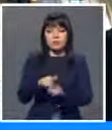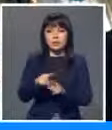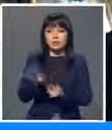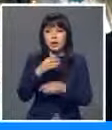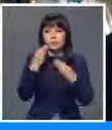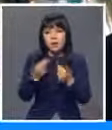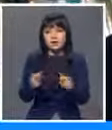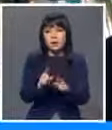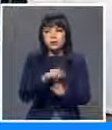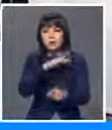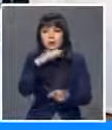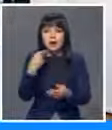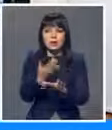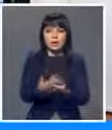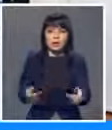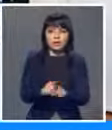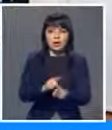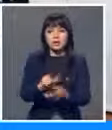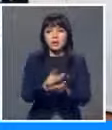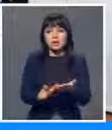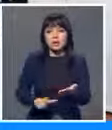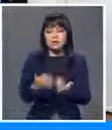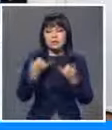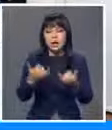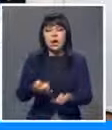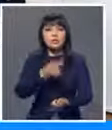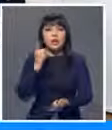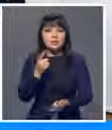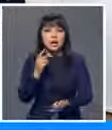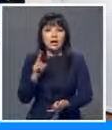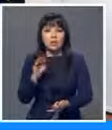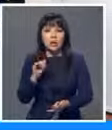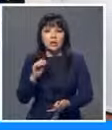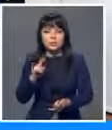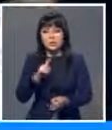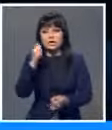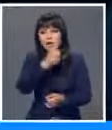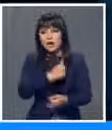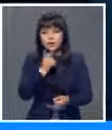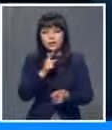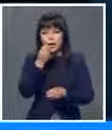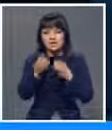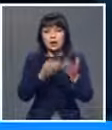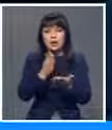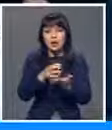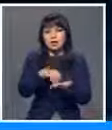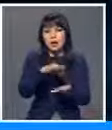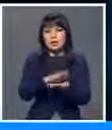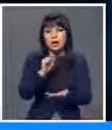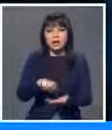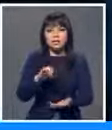мінезімен, кестелі орамдармен келген арудың өлеңдері алаштың жас тұлпары жауқазын жылда гүлдей татты ұжымдық жинақтарға енген.